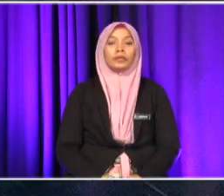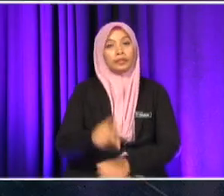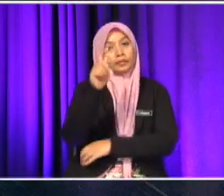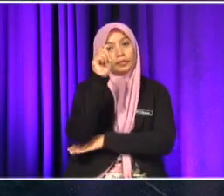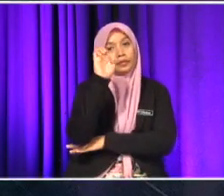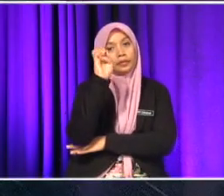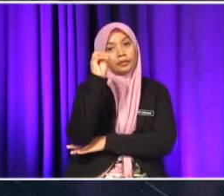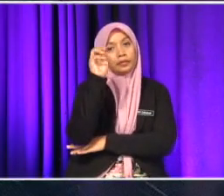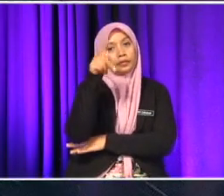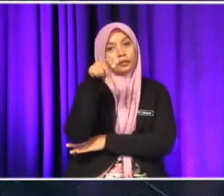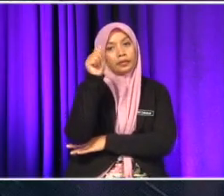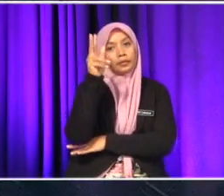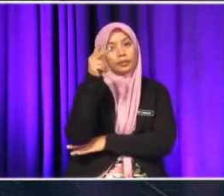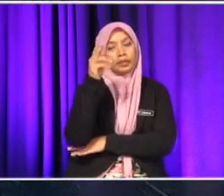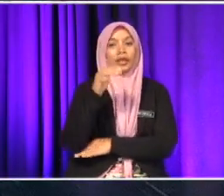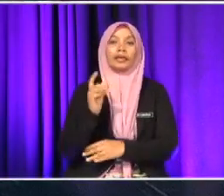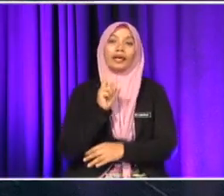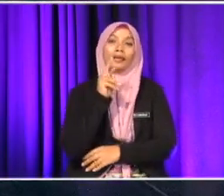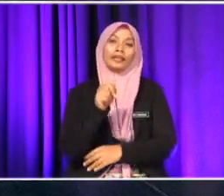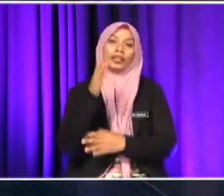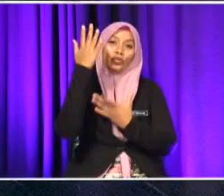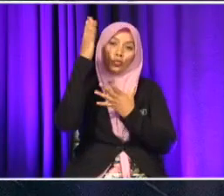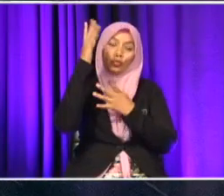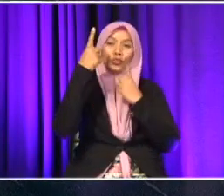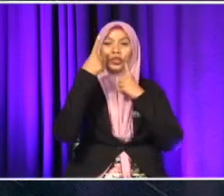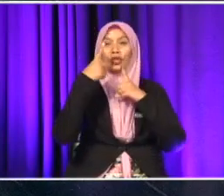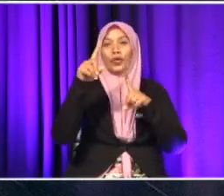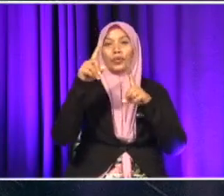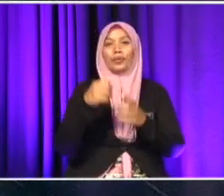nanti kita tunggu dahulu jawaban di depan